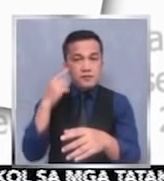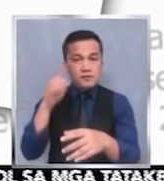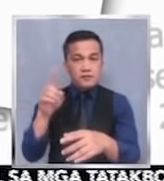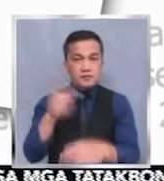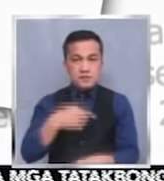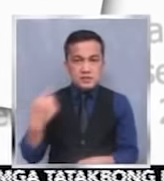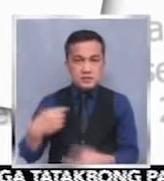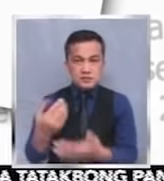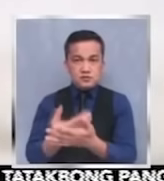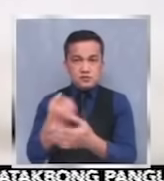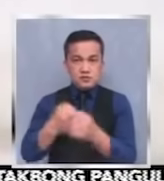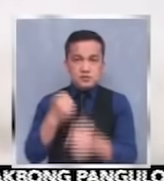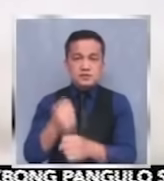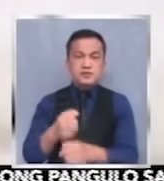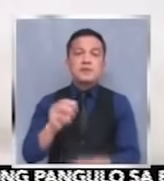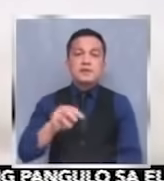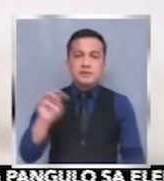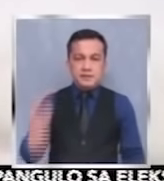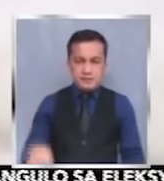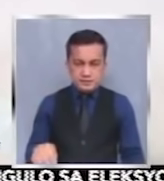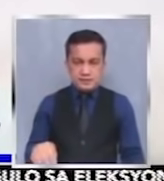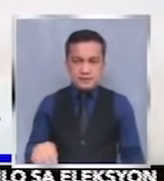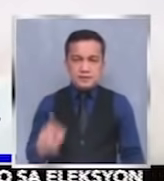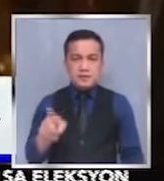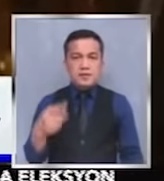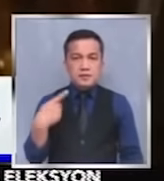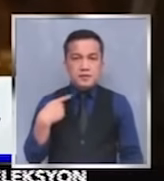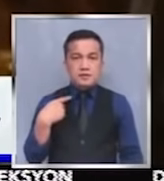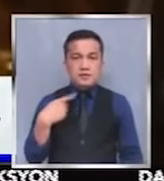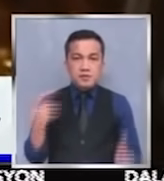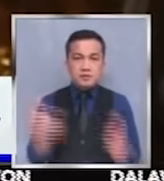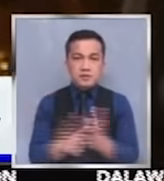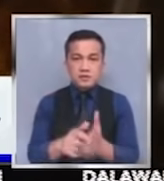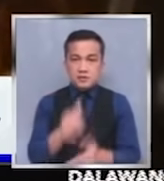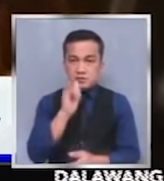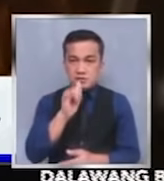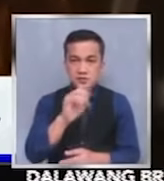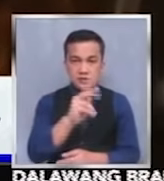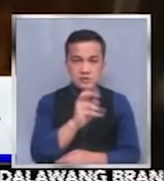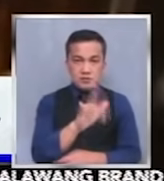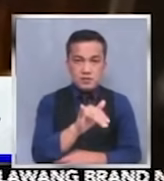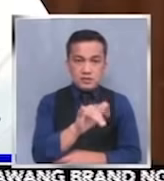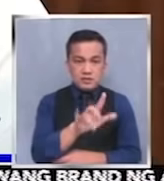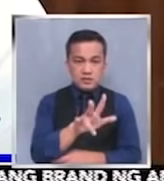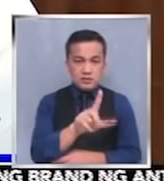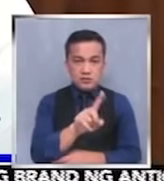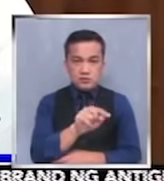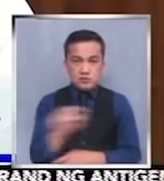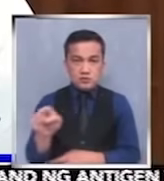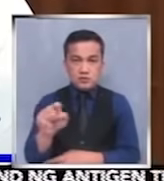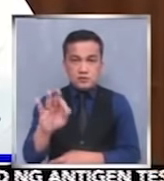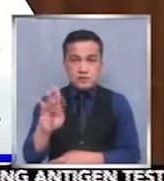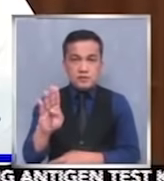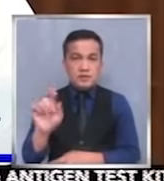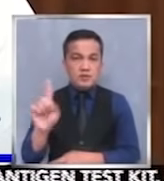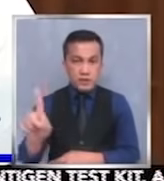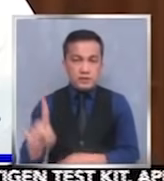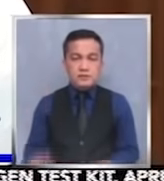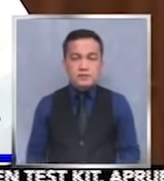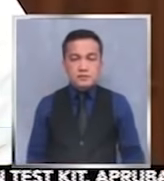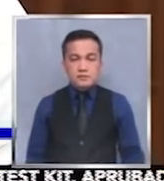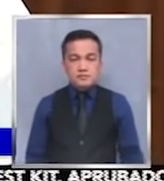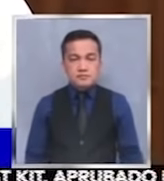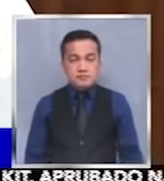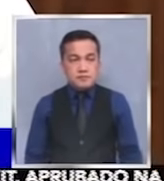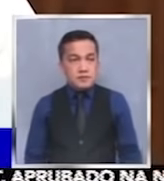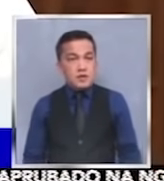sa Maynila. May iiral ding liquor ban mula January 31 hanggang February 1. So, ito ano lang naman,